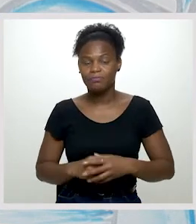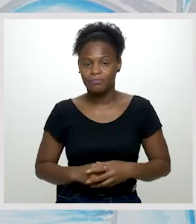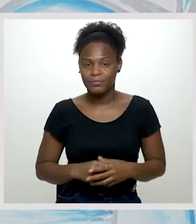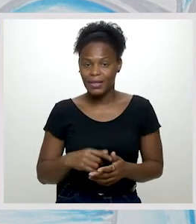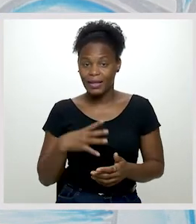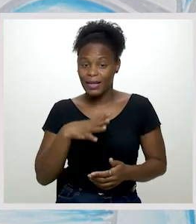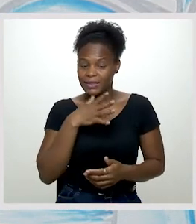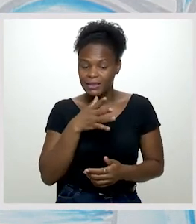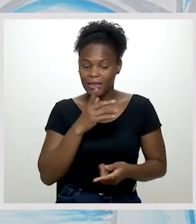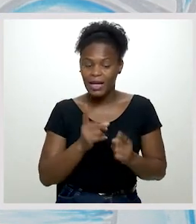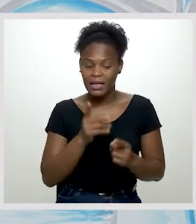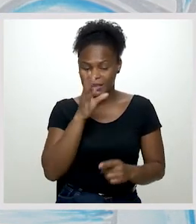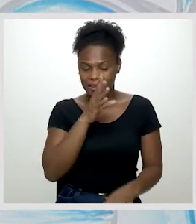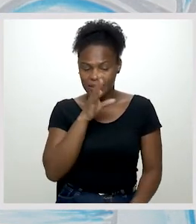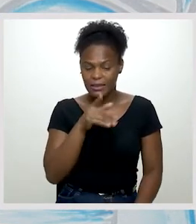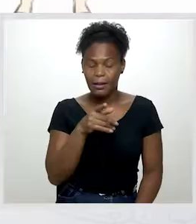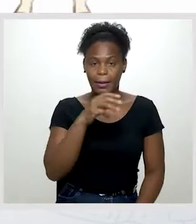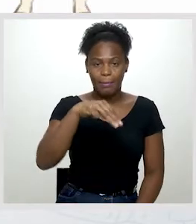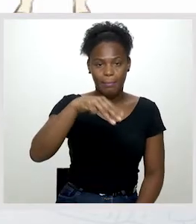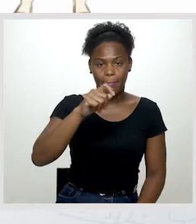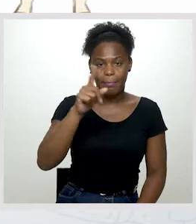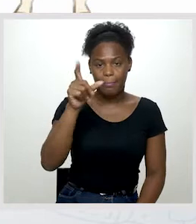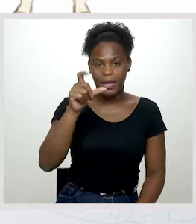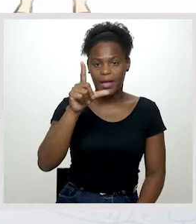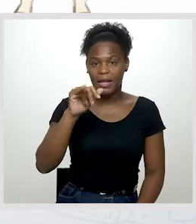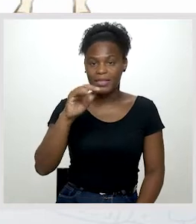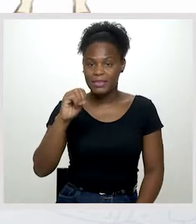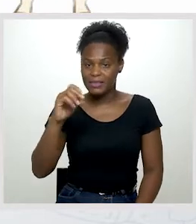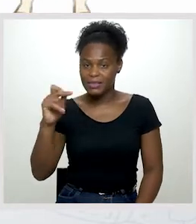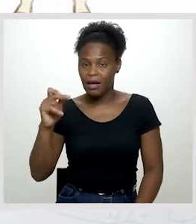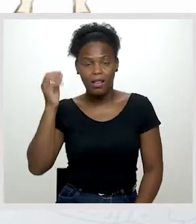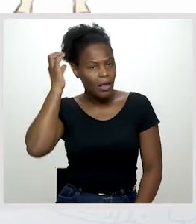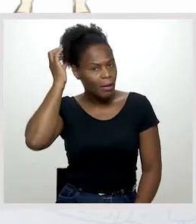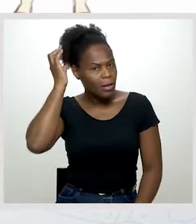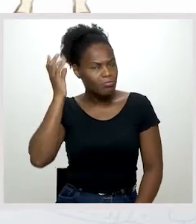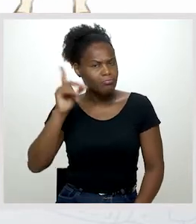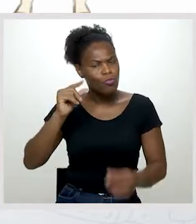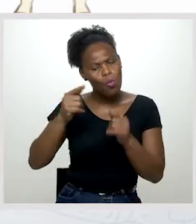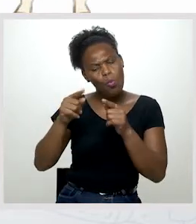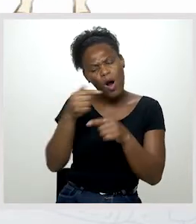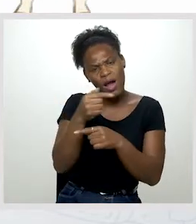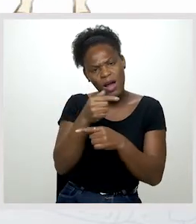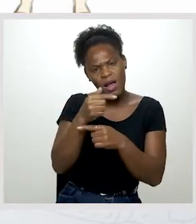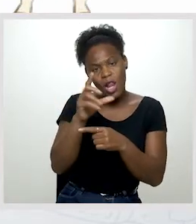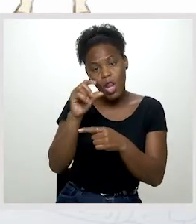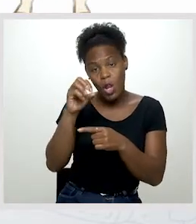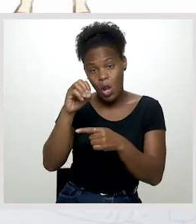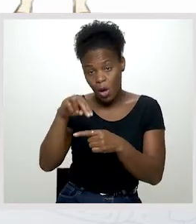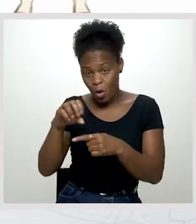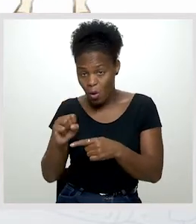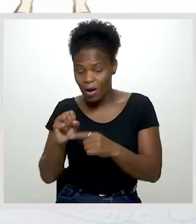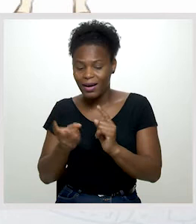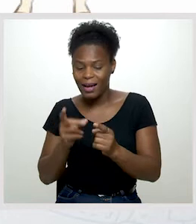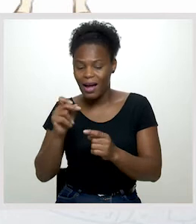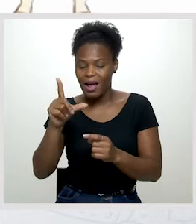que si Mélissa a les cheveux moins longs qu'Alice, Alice, très bien, a